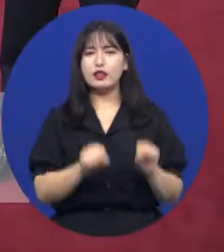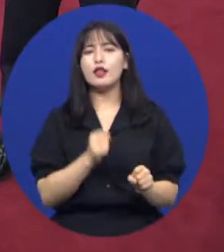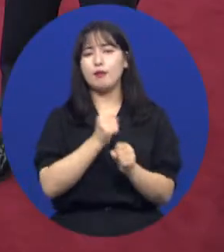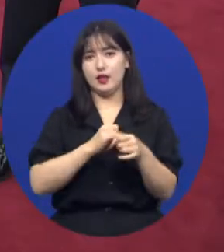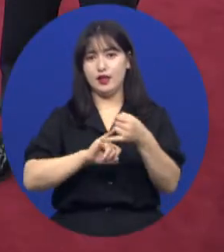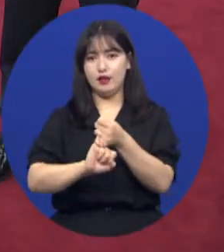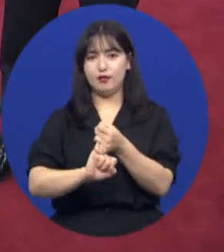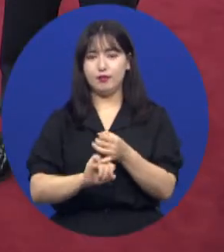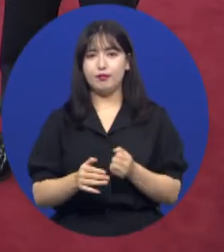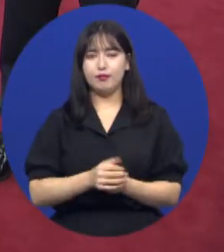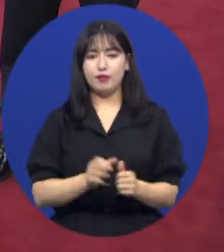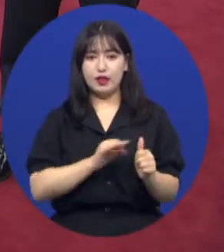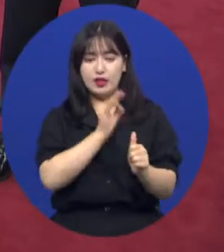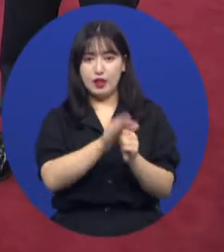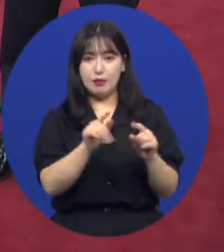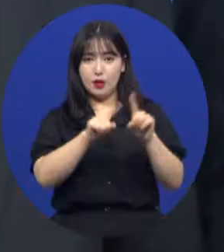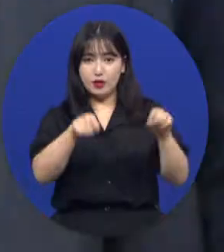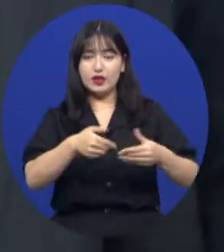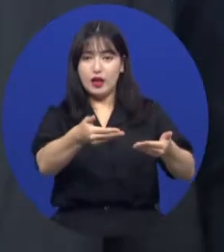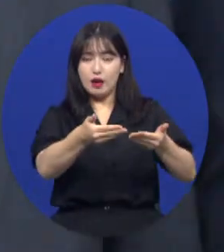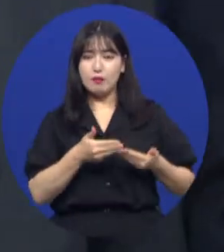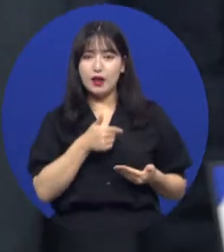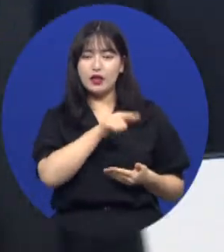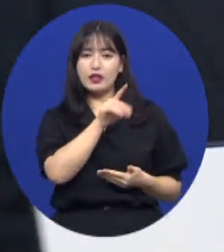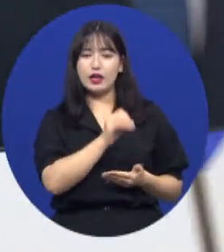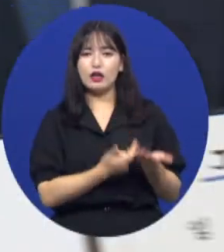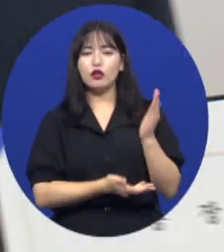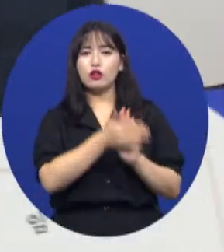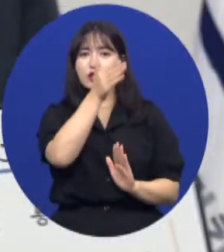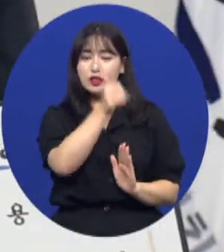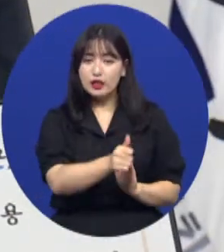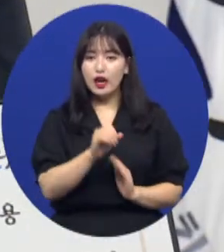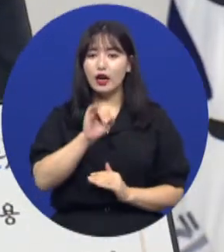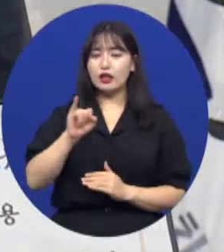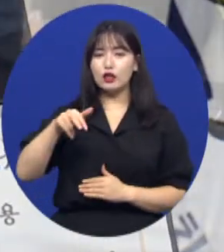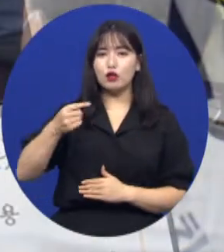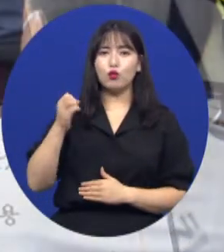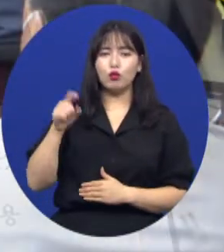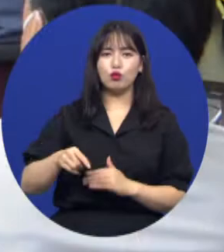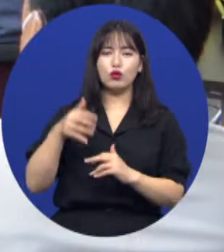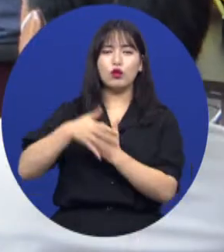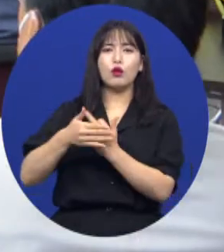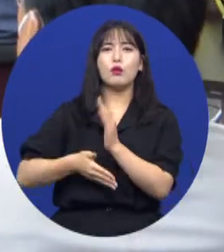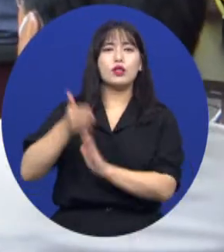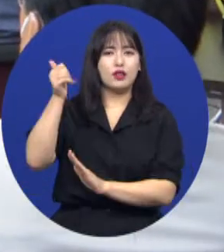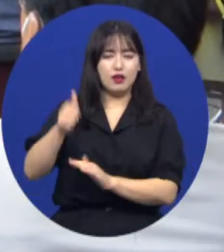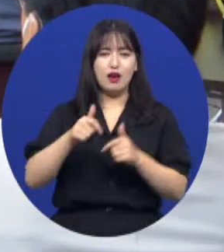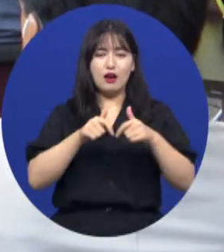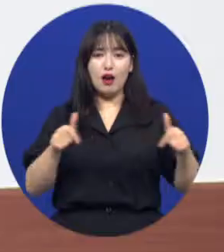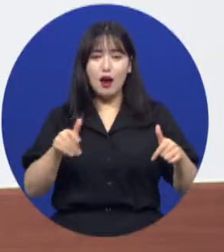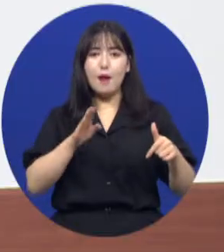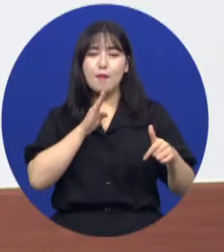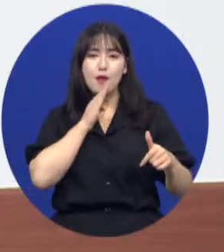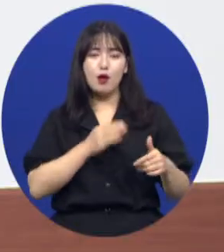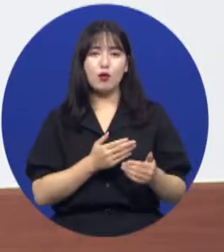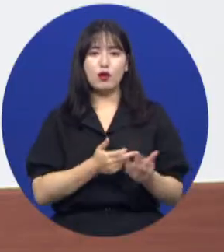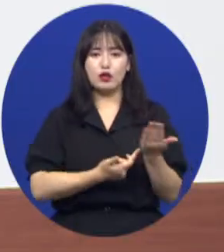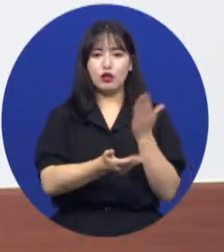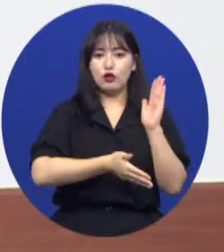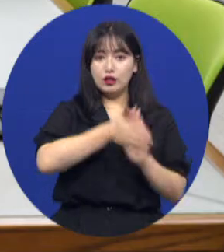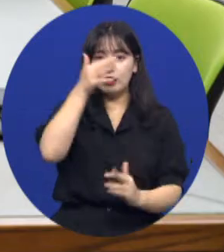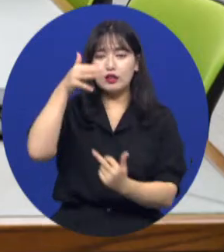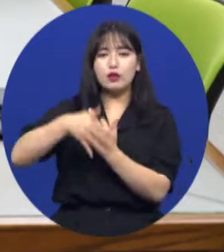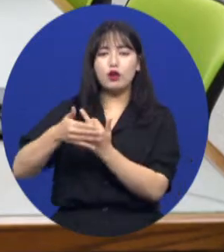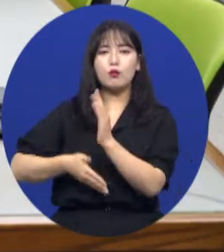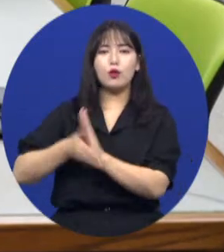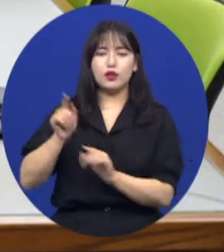나가겠습니다. 임명장을 받은 강병삼 제주시장과 이종우 서귀포시장은 각각 곧바로 제주시와